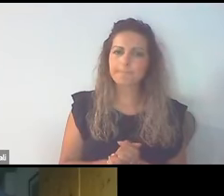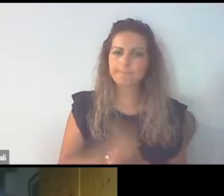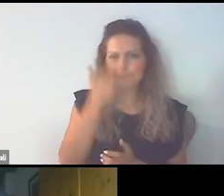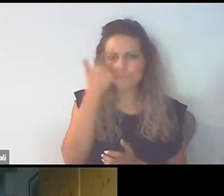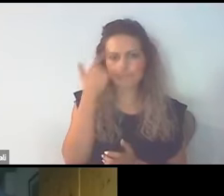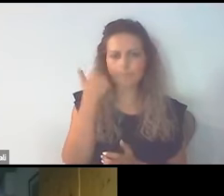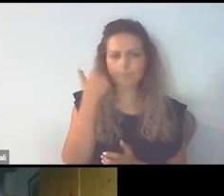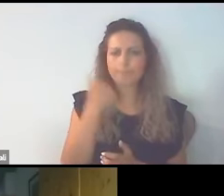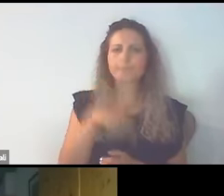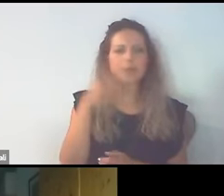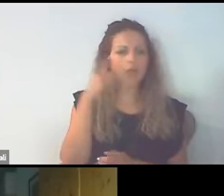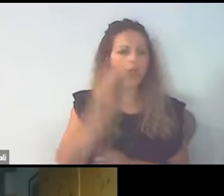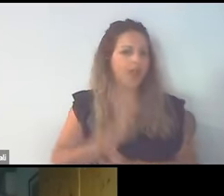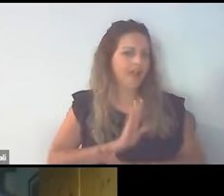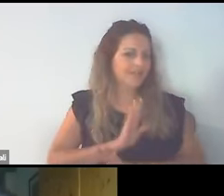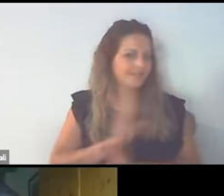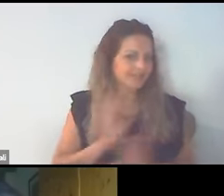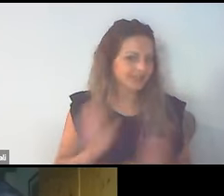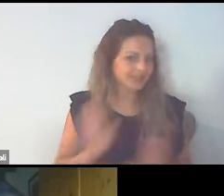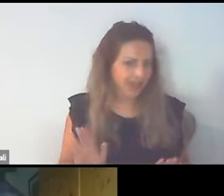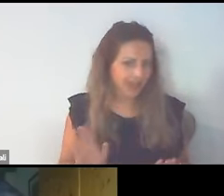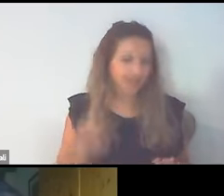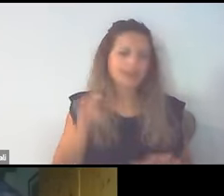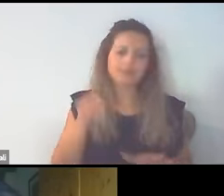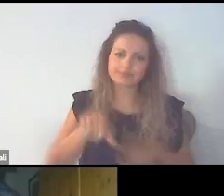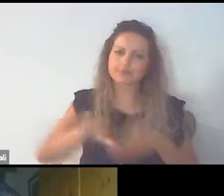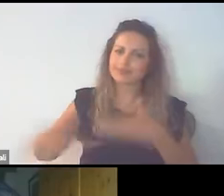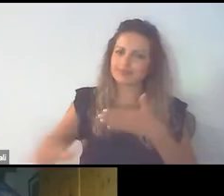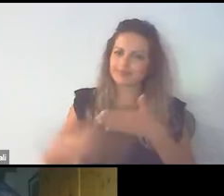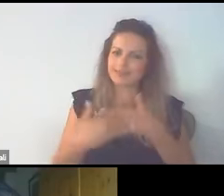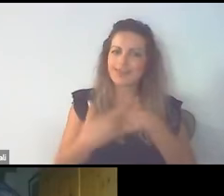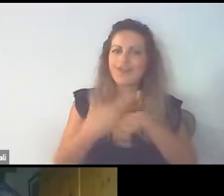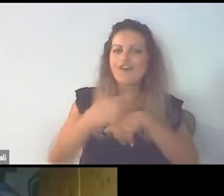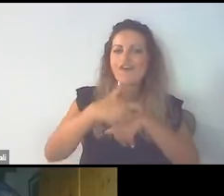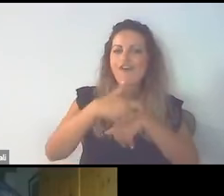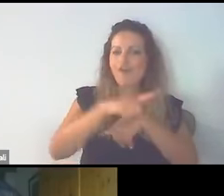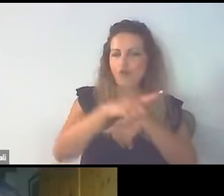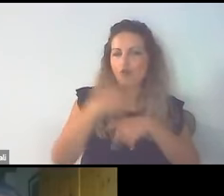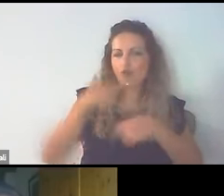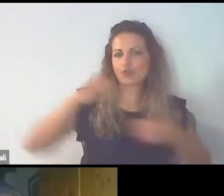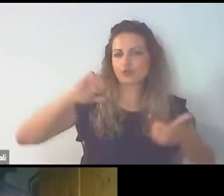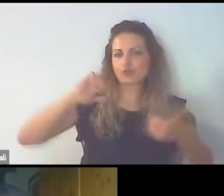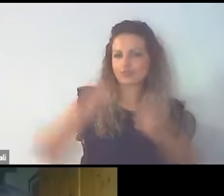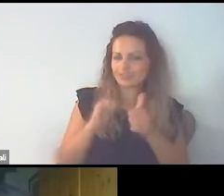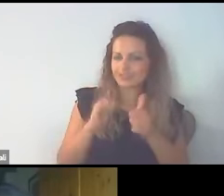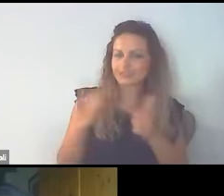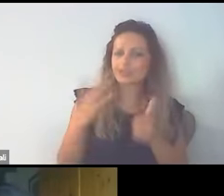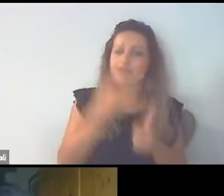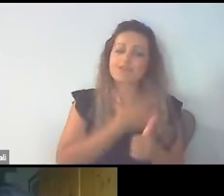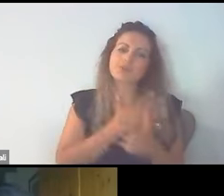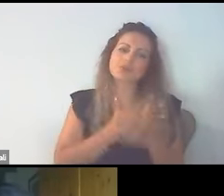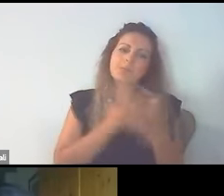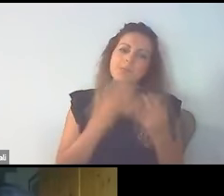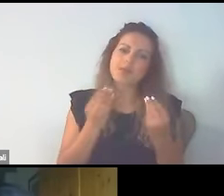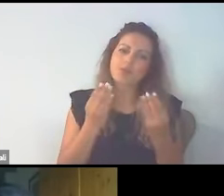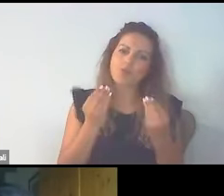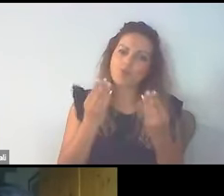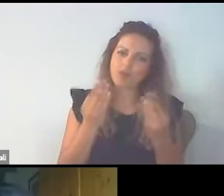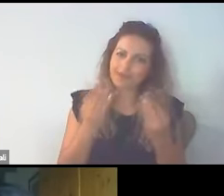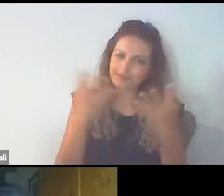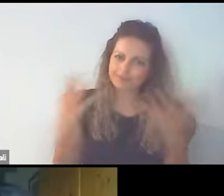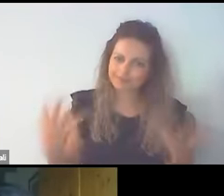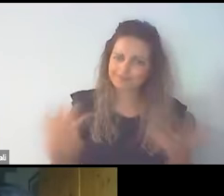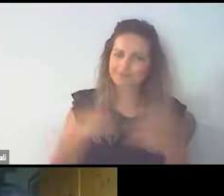Αυτά. Θα κλείσω γιατί καταλαβαίνω ότι υπάρχει και ένα θέμα χρόνου. Θα σας ευχαριστώ πάρα πολύ και πάλι για την πρόσκληση.